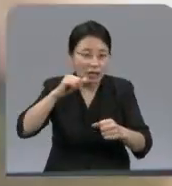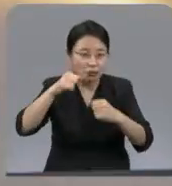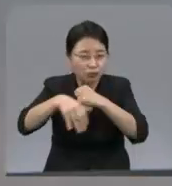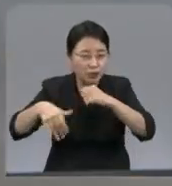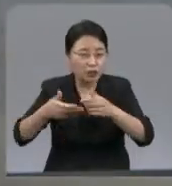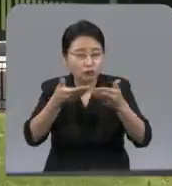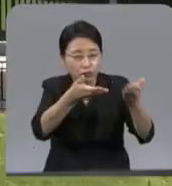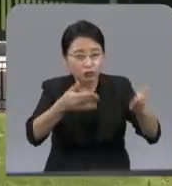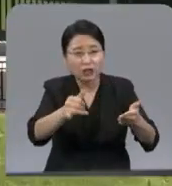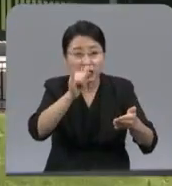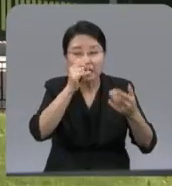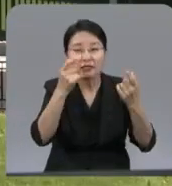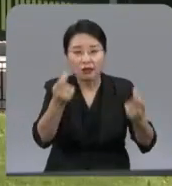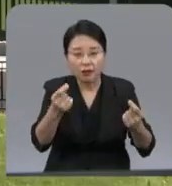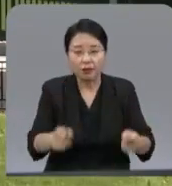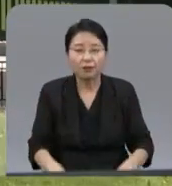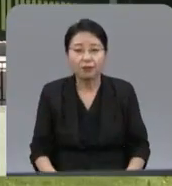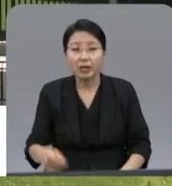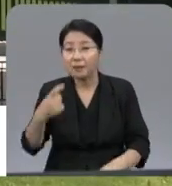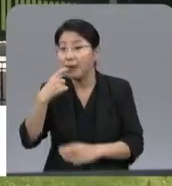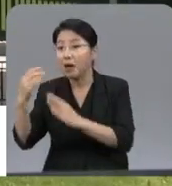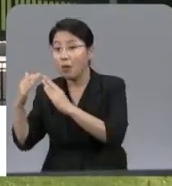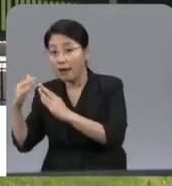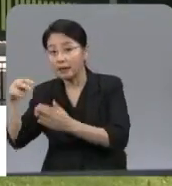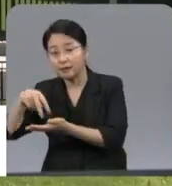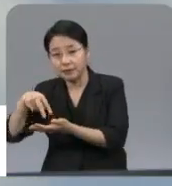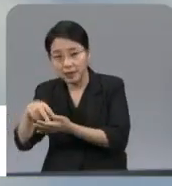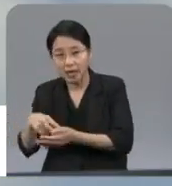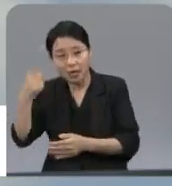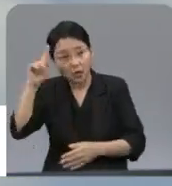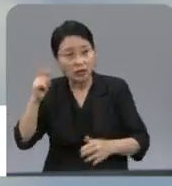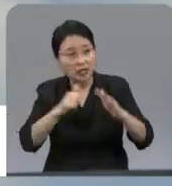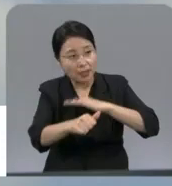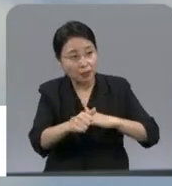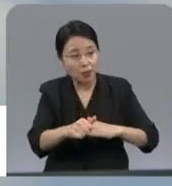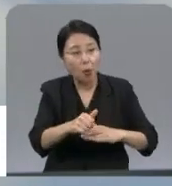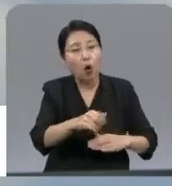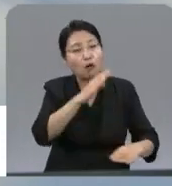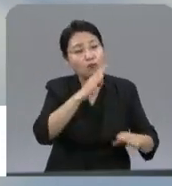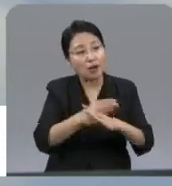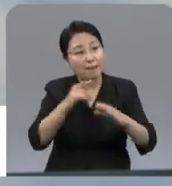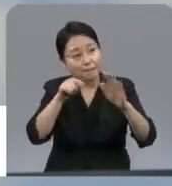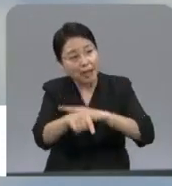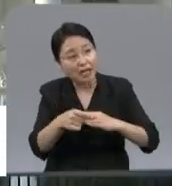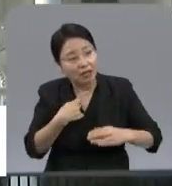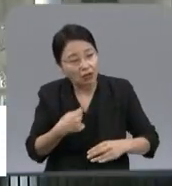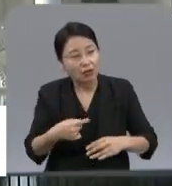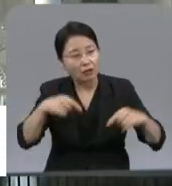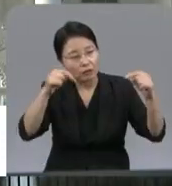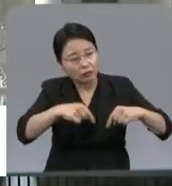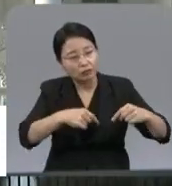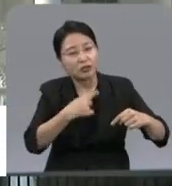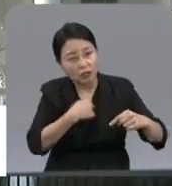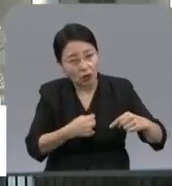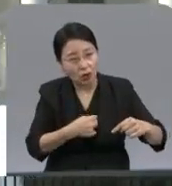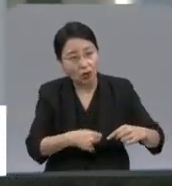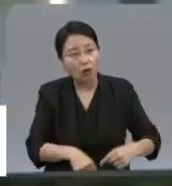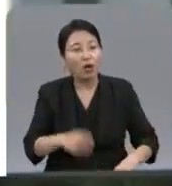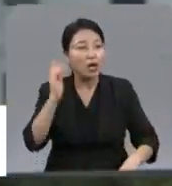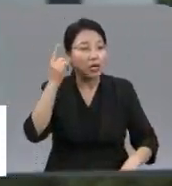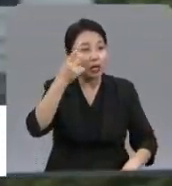лидера Не исключено что после посещения Владивостока Ким Чен Ын побывает космодроме